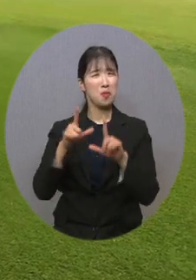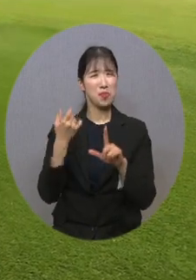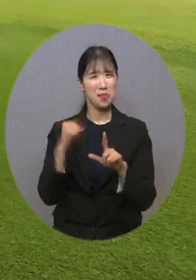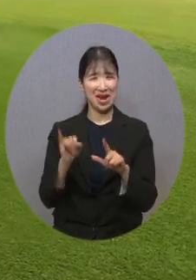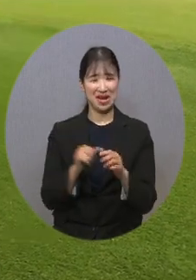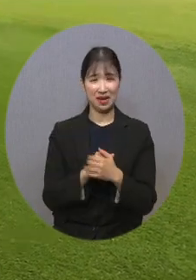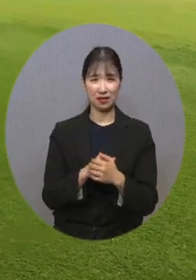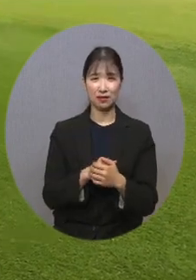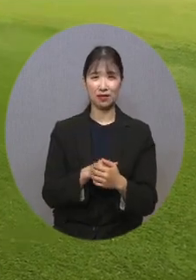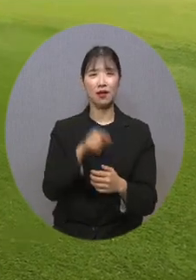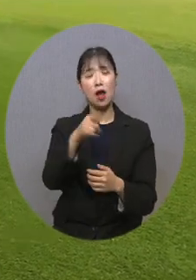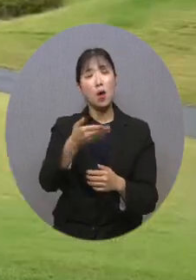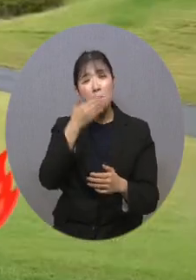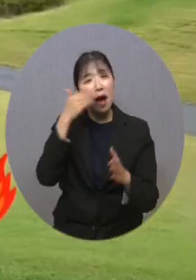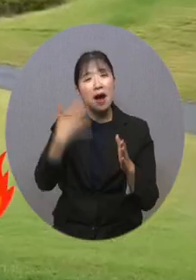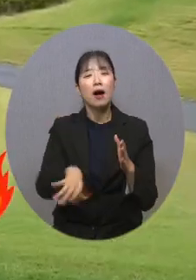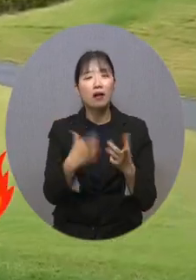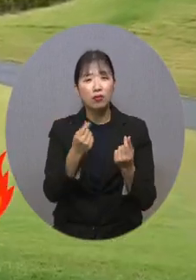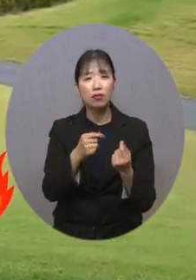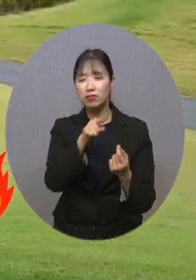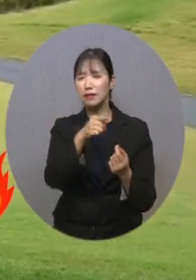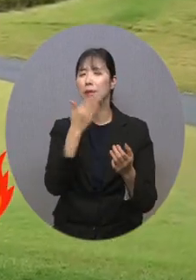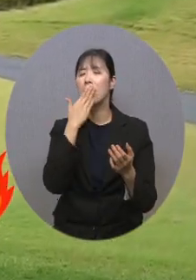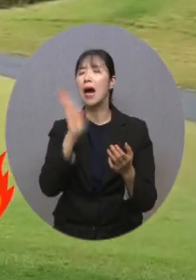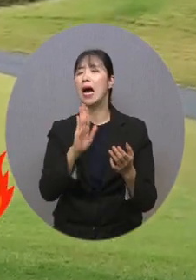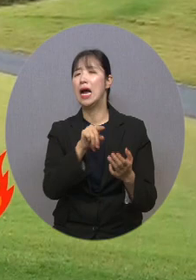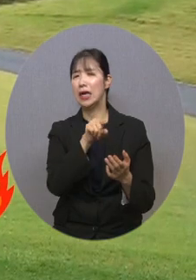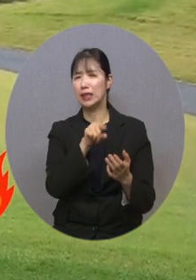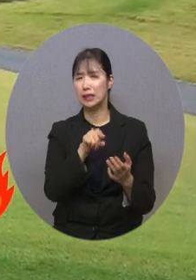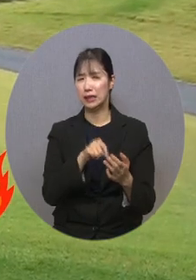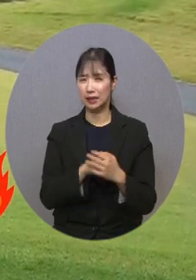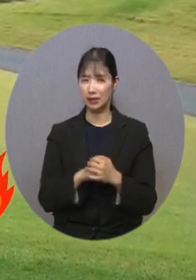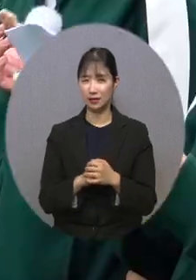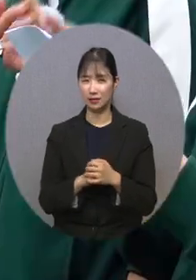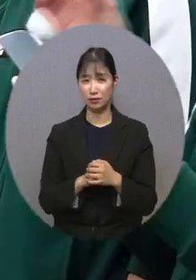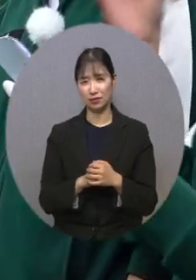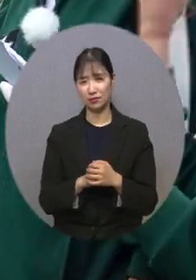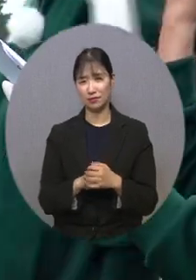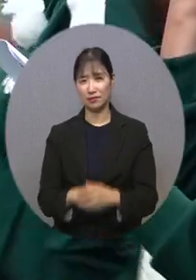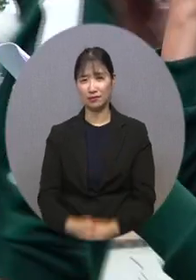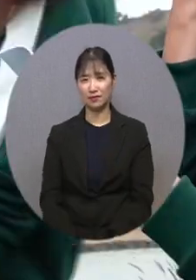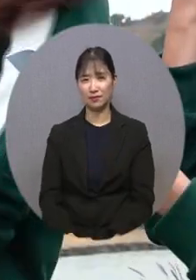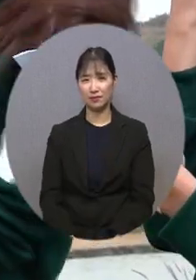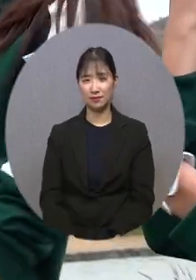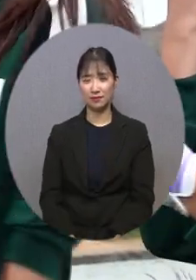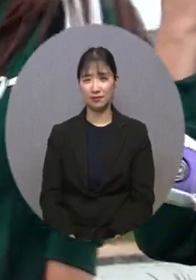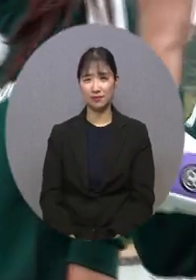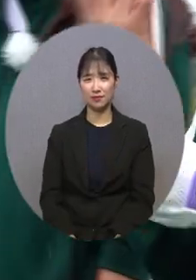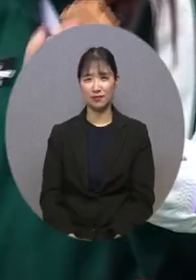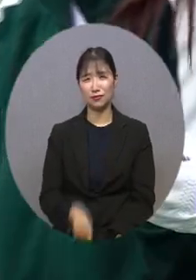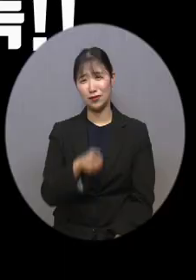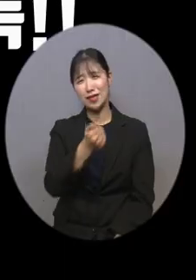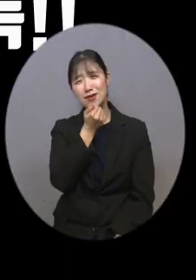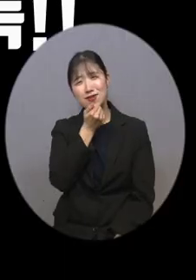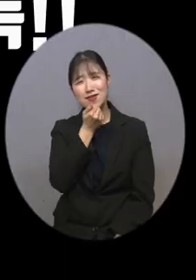먹었죠? 안 먹었잖아요. 먹고 만들어야지. 먹었지. 안 먹었습니다. 아, 진짜? 아, 진짜.